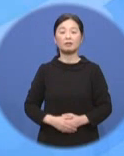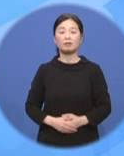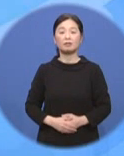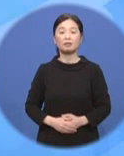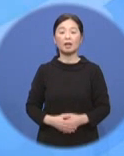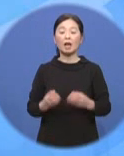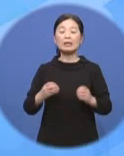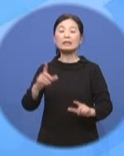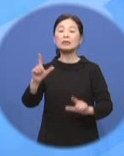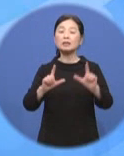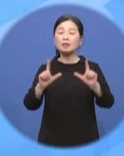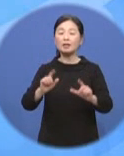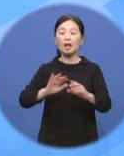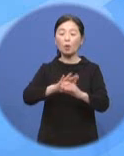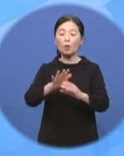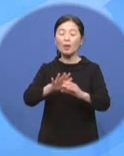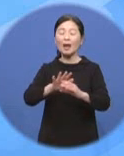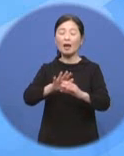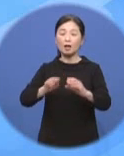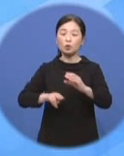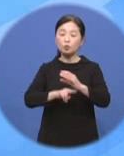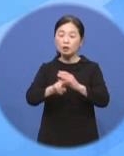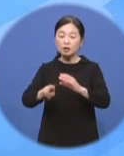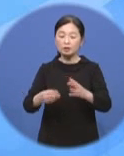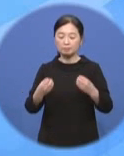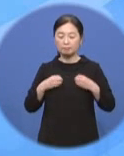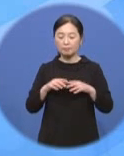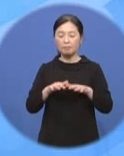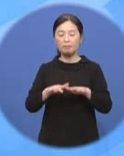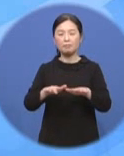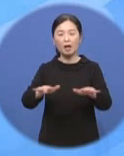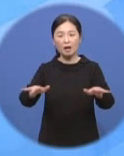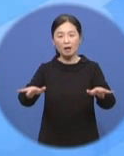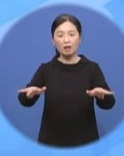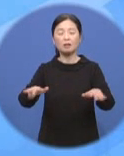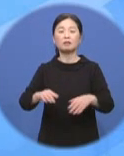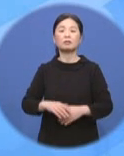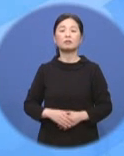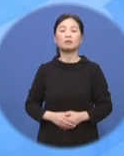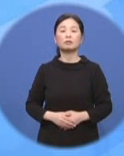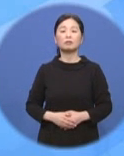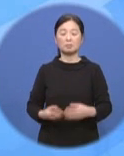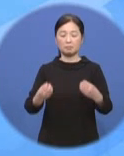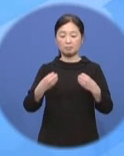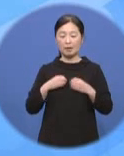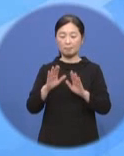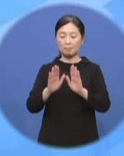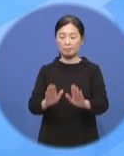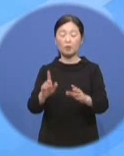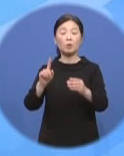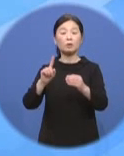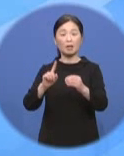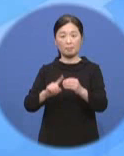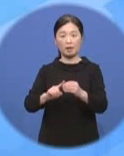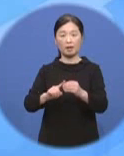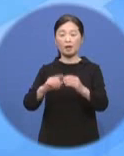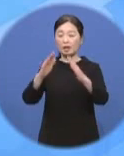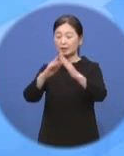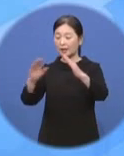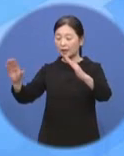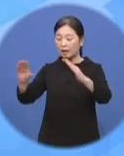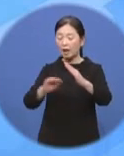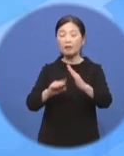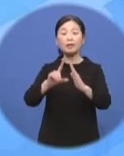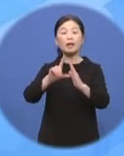新型コロナウイルス感染症が全国で拡大しています。感染予防のため、外出先からの帰宅